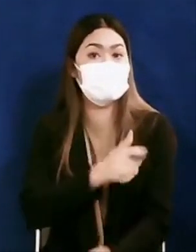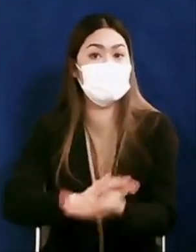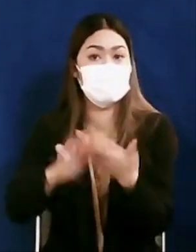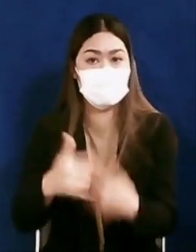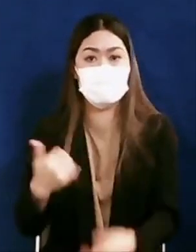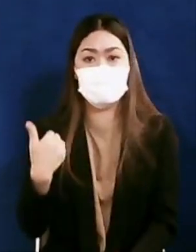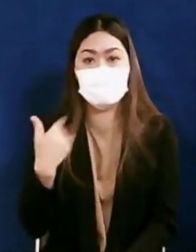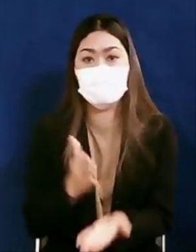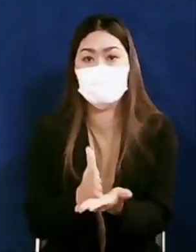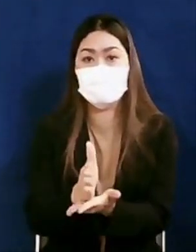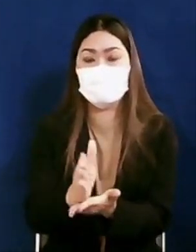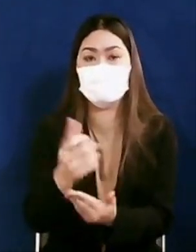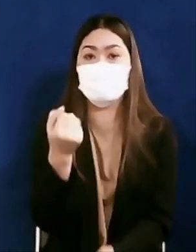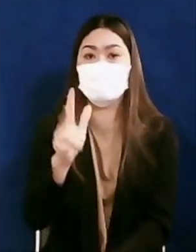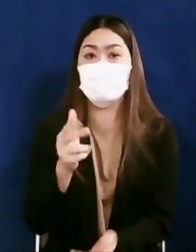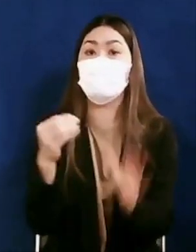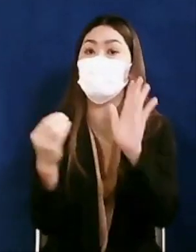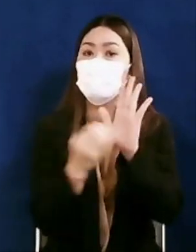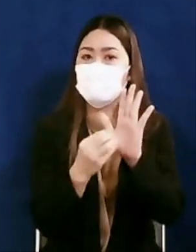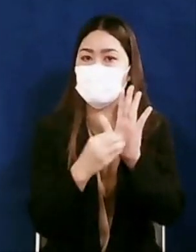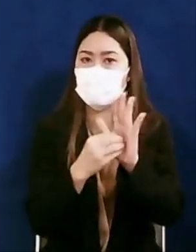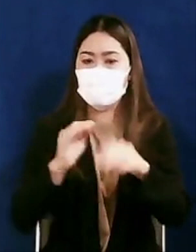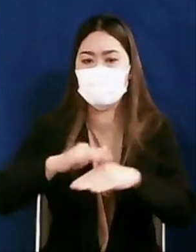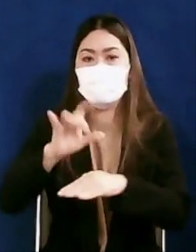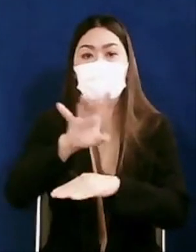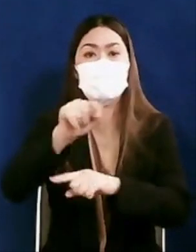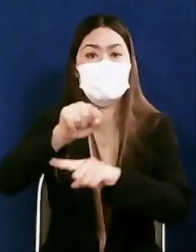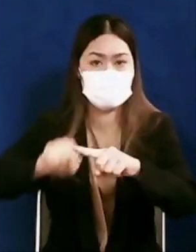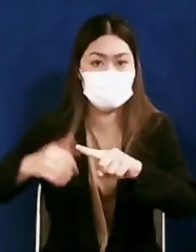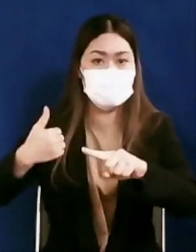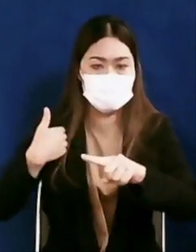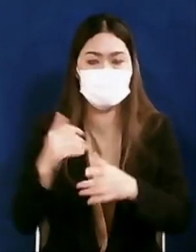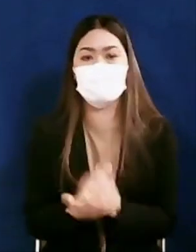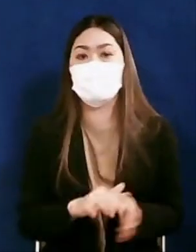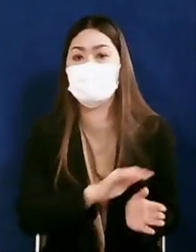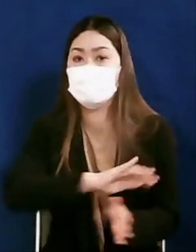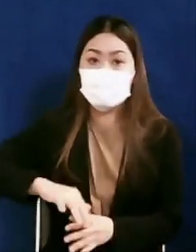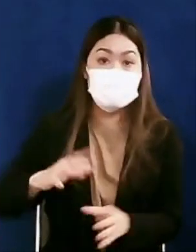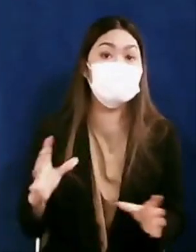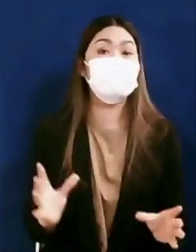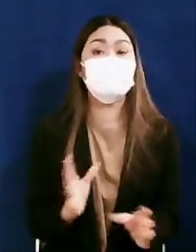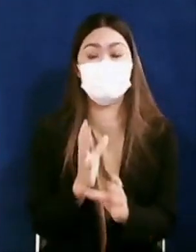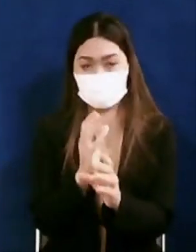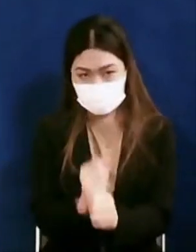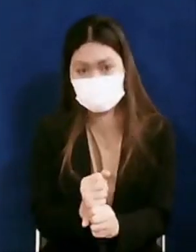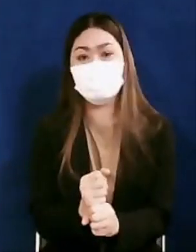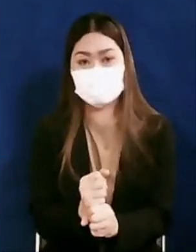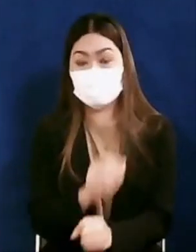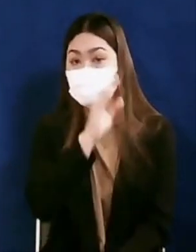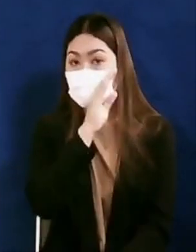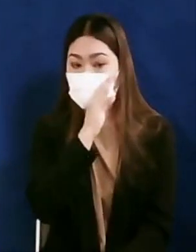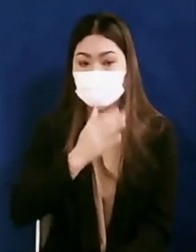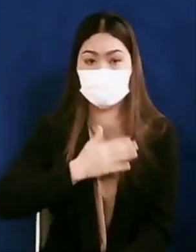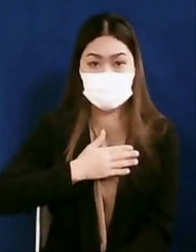จะเห็นว่าในเขต13กรุงเทพมหานครก็ได้เกินร้อยไปแล้วนะครับดังนั้นนะครับถ้าเรา